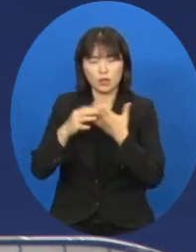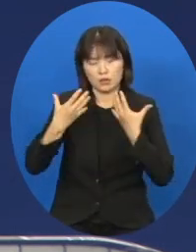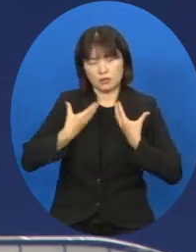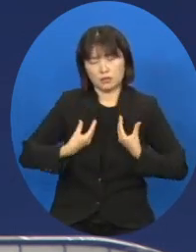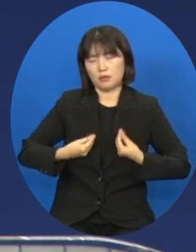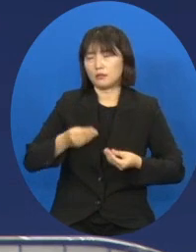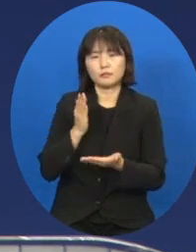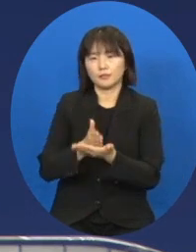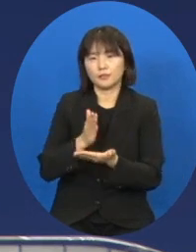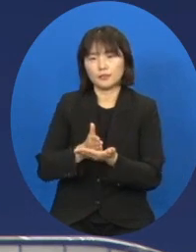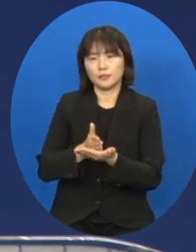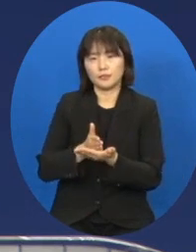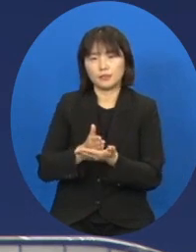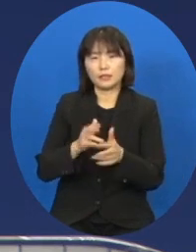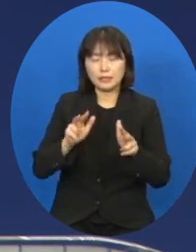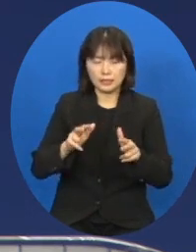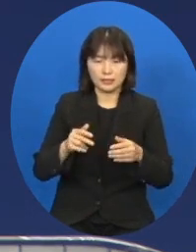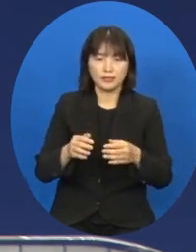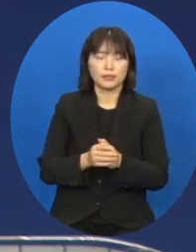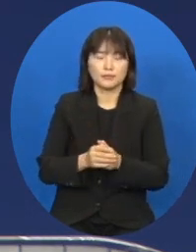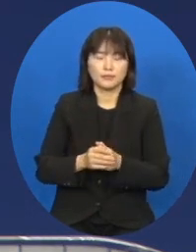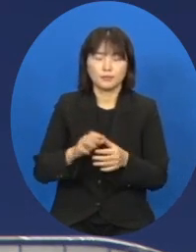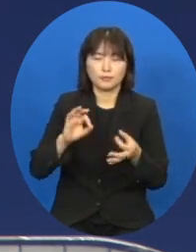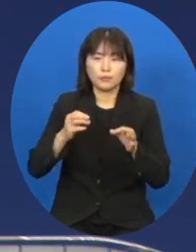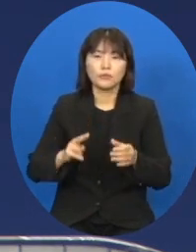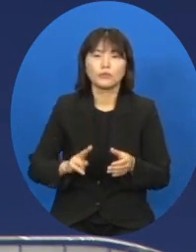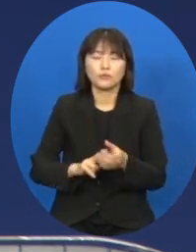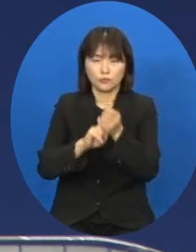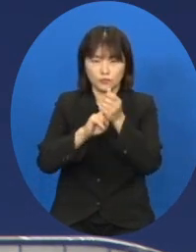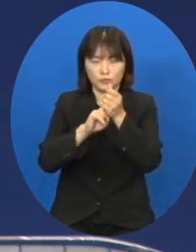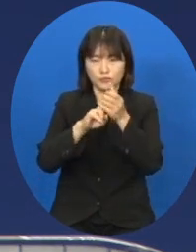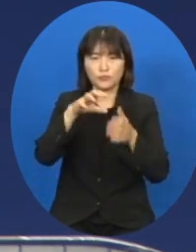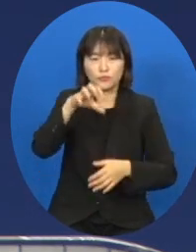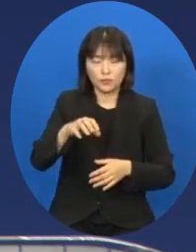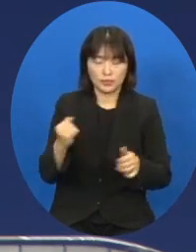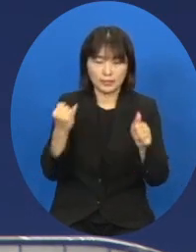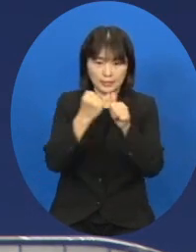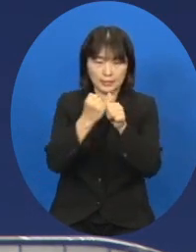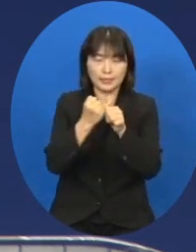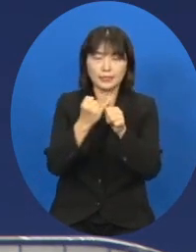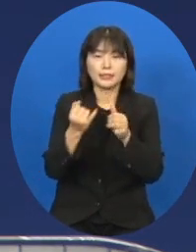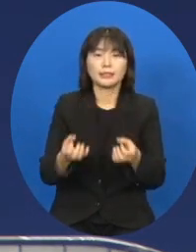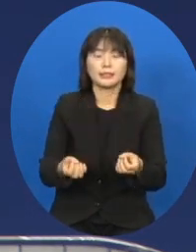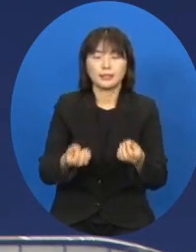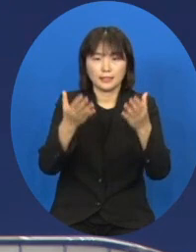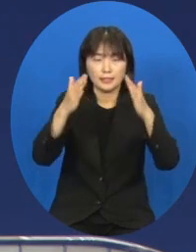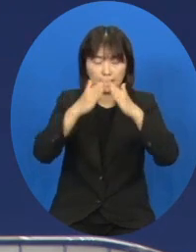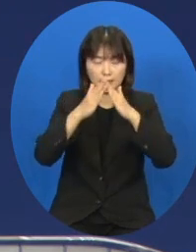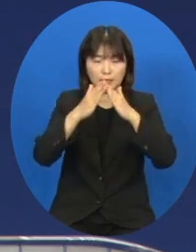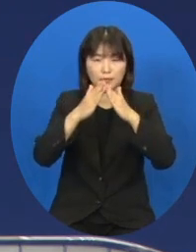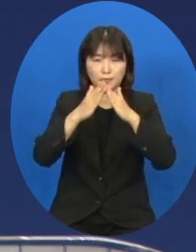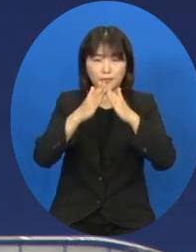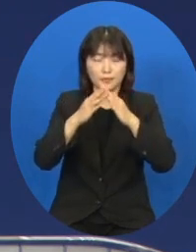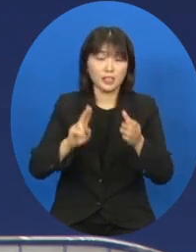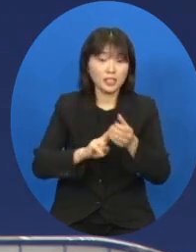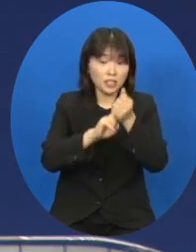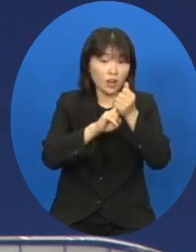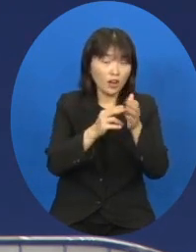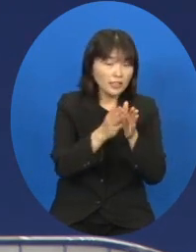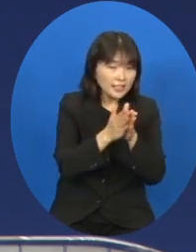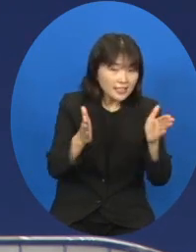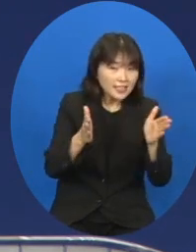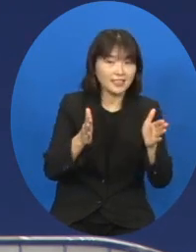마세요. 이제 가나 혼인 잔치집의 기적의 전반부가 이루어진 거예요.